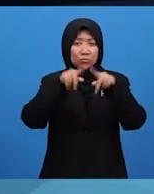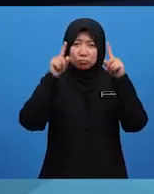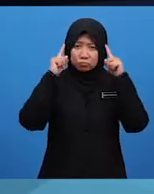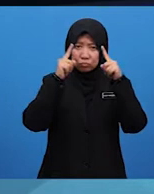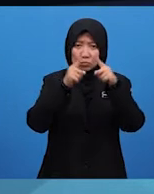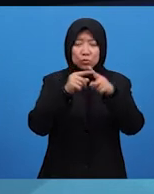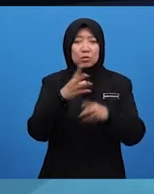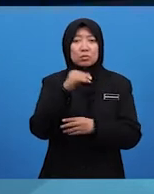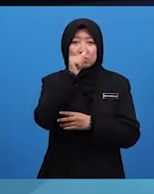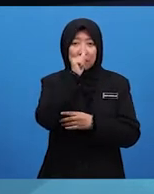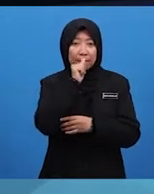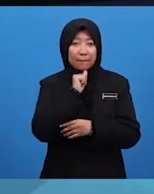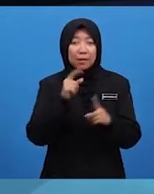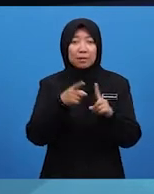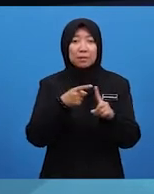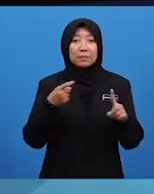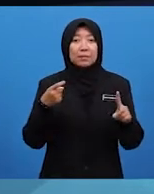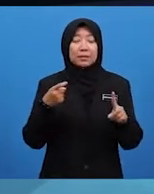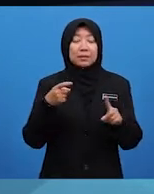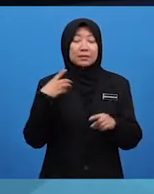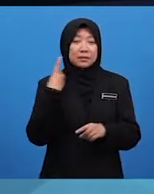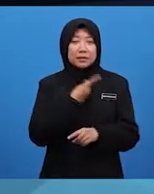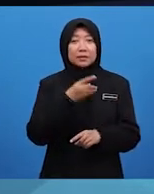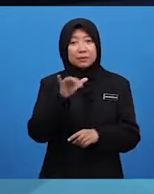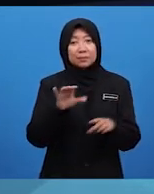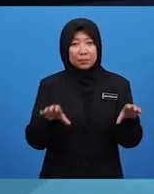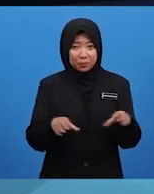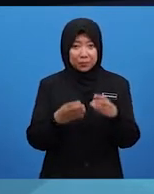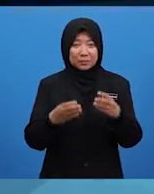dan kesabaran daripada pembuatnya.